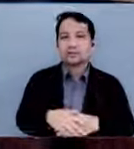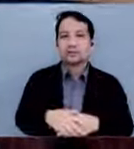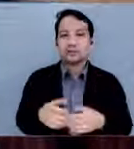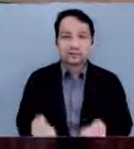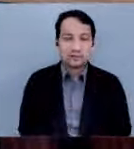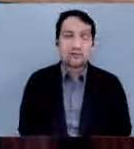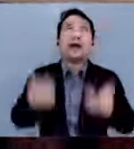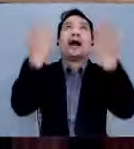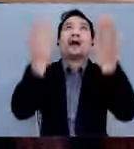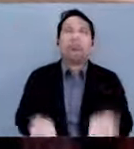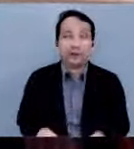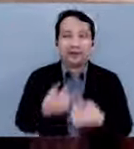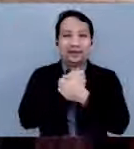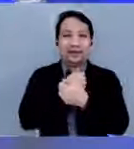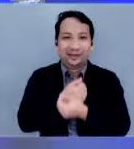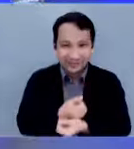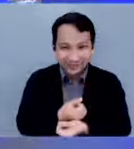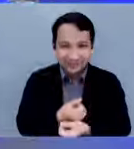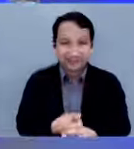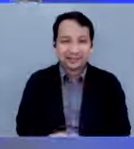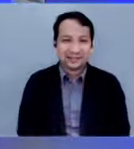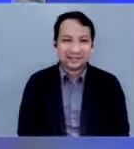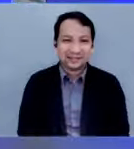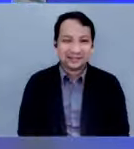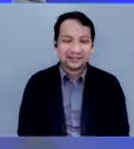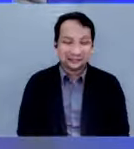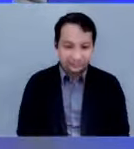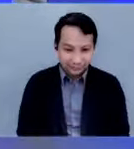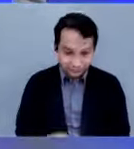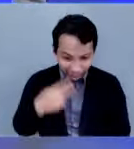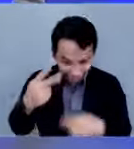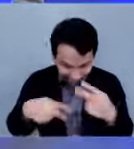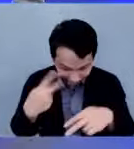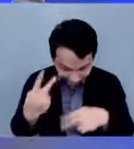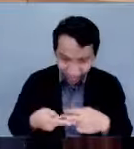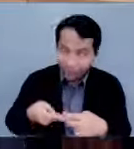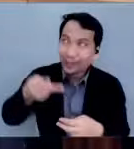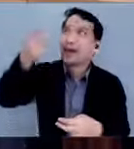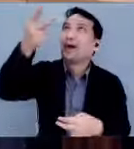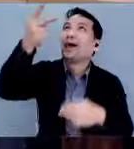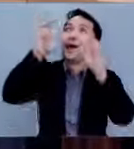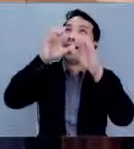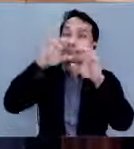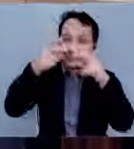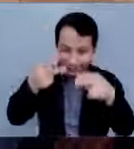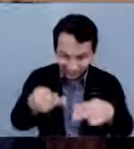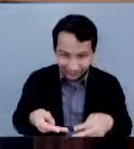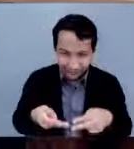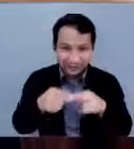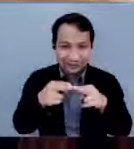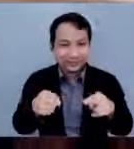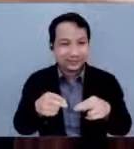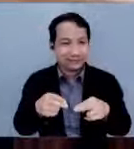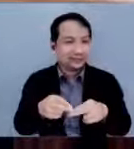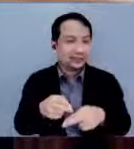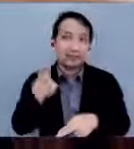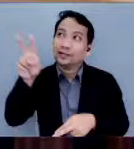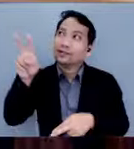sa ere. At kung ano na nakikita ko, alam mo yun, bubong ng kantin, tulog na gagamba sa puno ng